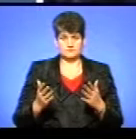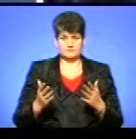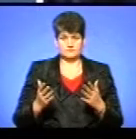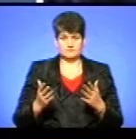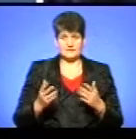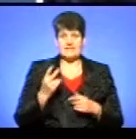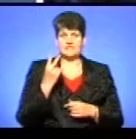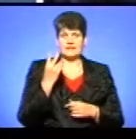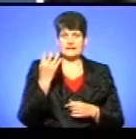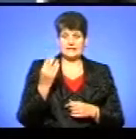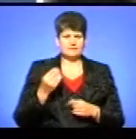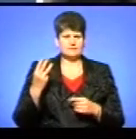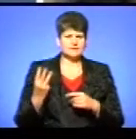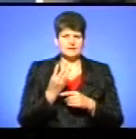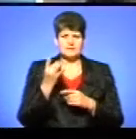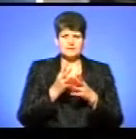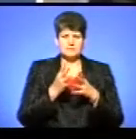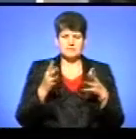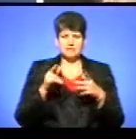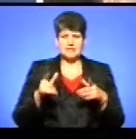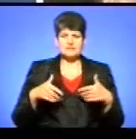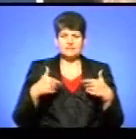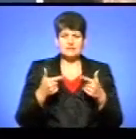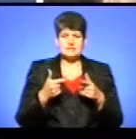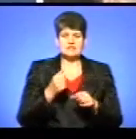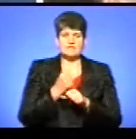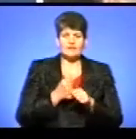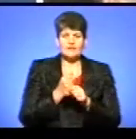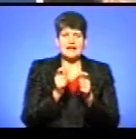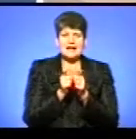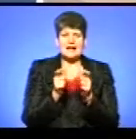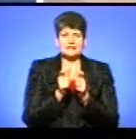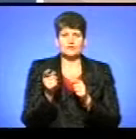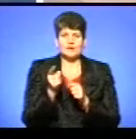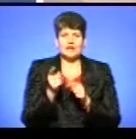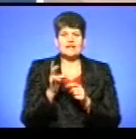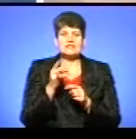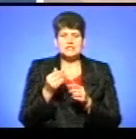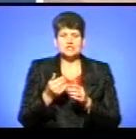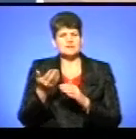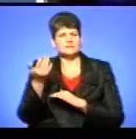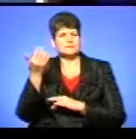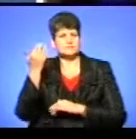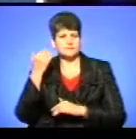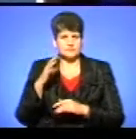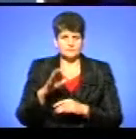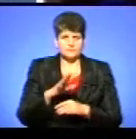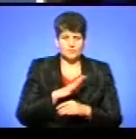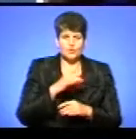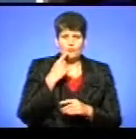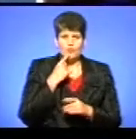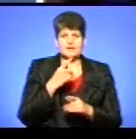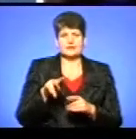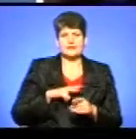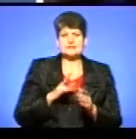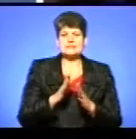За два дні втричі більше людей звернулося за виготовленням картки тернополянина, ніж до підвищення вартості проїзду, каже директор системного